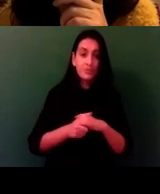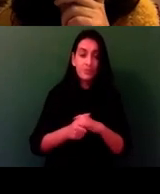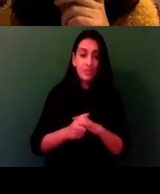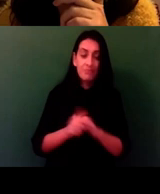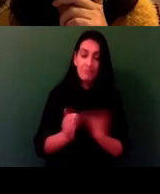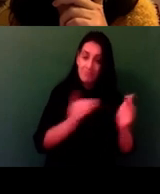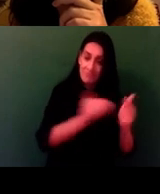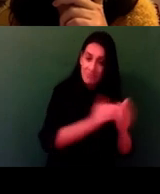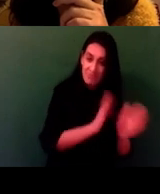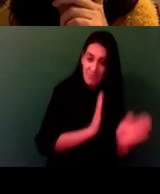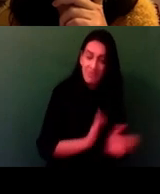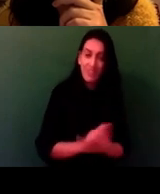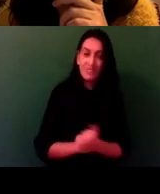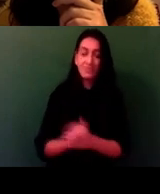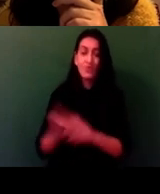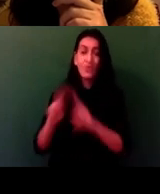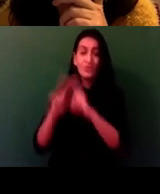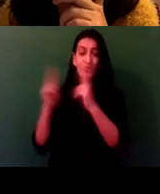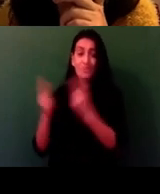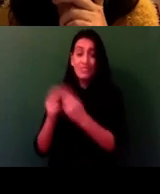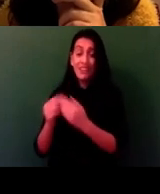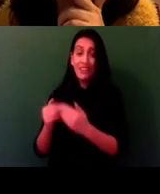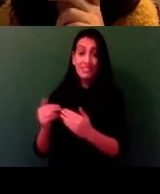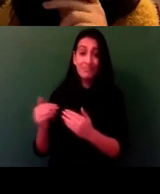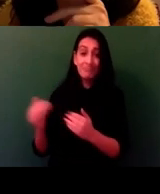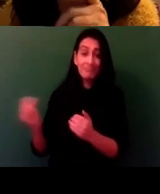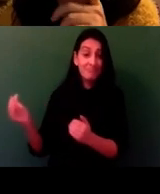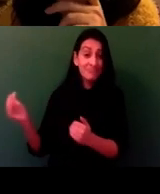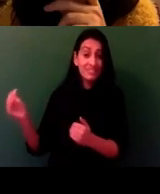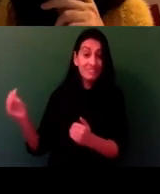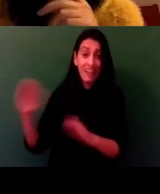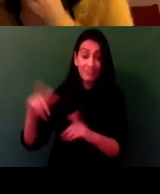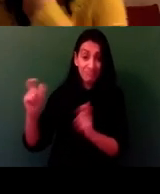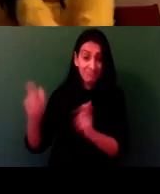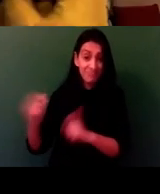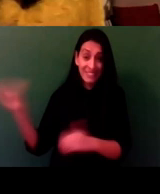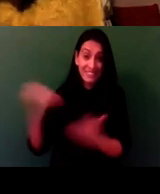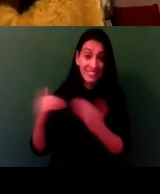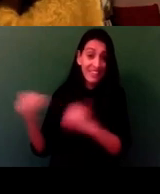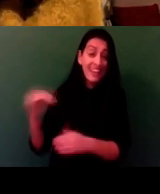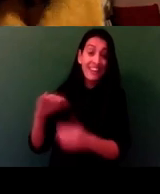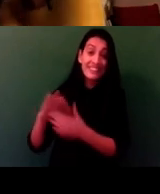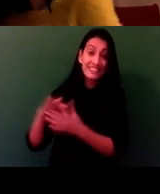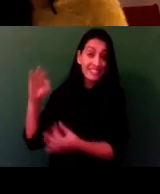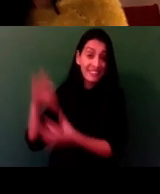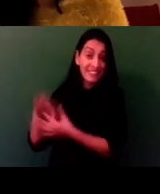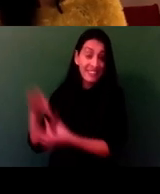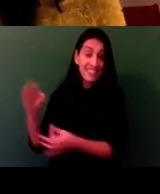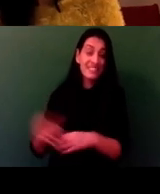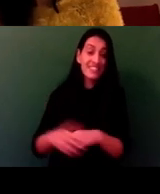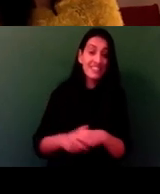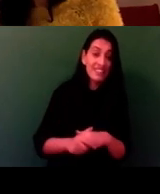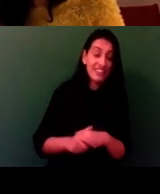olmayan, dünyanın her tarafından toplanmış bir kitlenin ya da işte bir sinema, işte bir ünlü bir aktörün tasavvurlarıyla